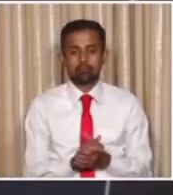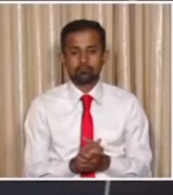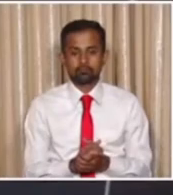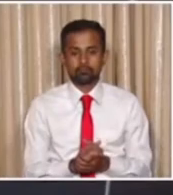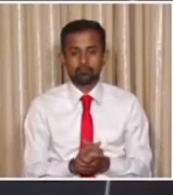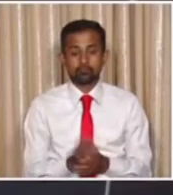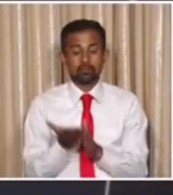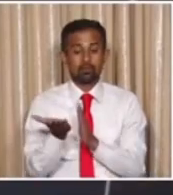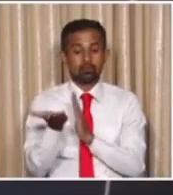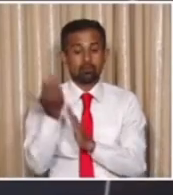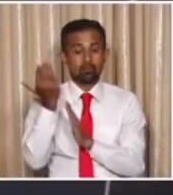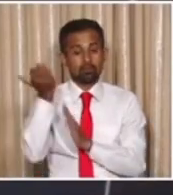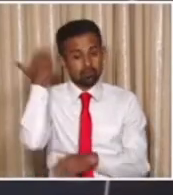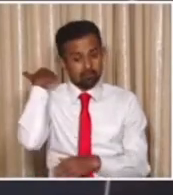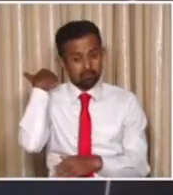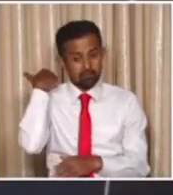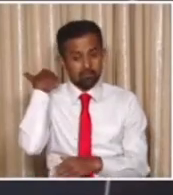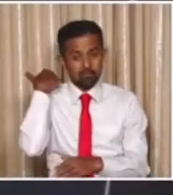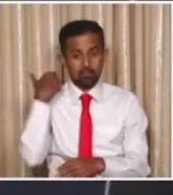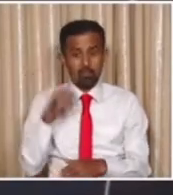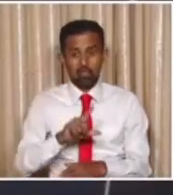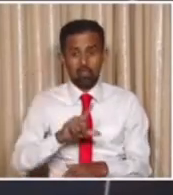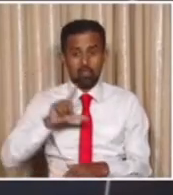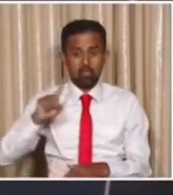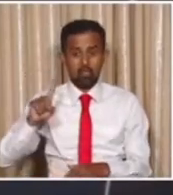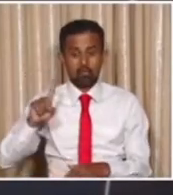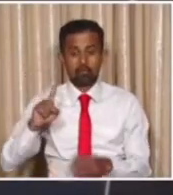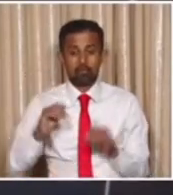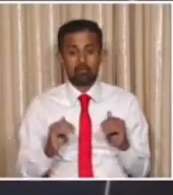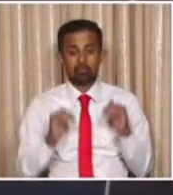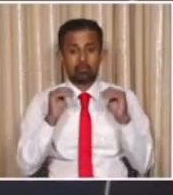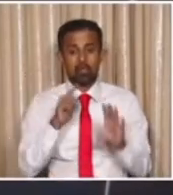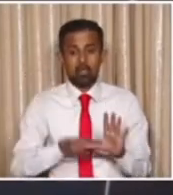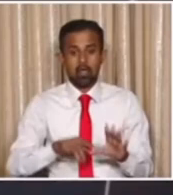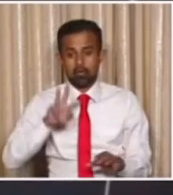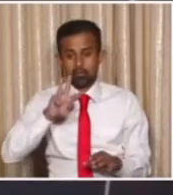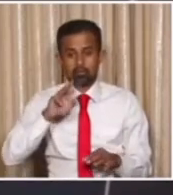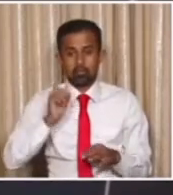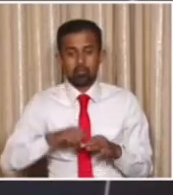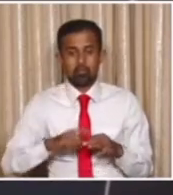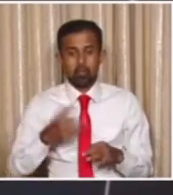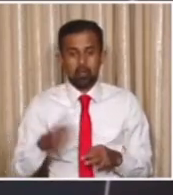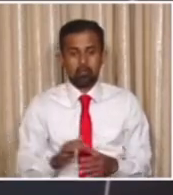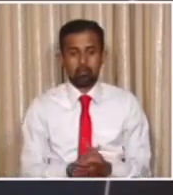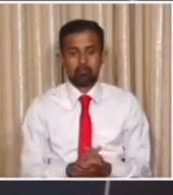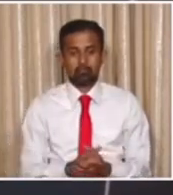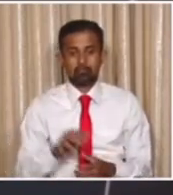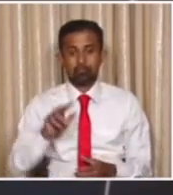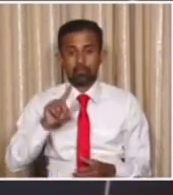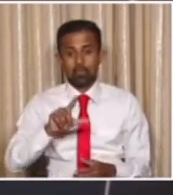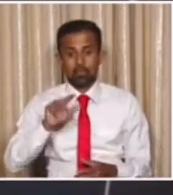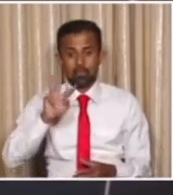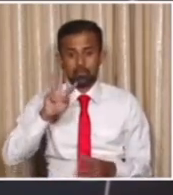ඊයින් ඉතිහාසයේ ඊට හට ගියොත් එහෙම 70කේ නැගිටීමක් තුලින් අවුරුදු 3ක ප්‍රශ්නයක් තිබ්බා. 73